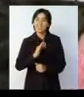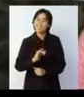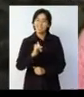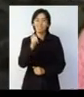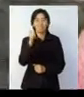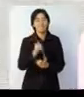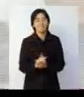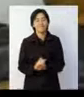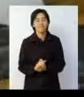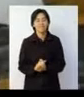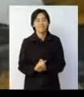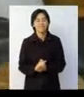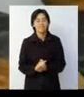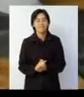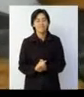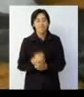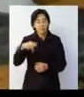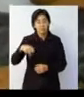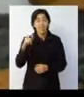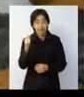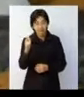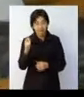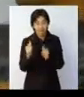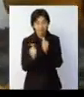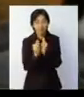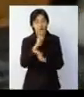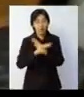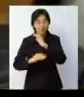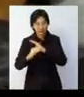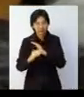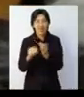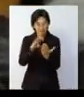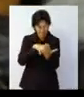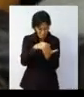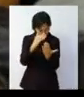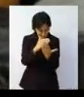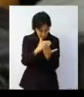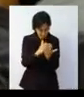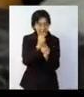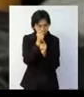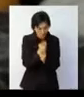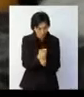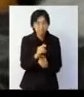ราคือผู้ช่วยหรือ PA เนี่ยเขาทำตาม